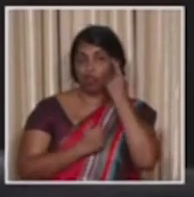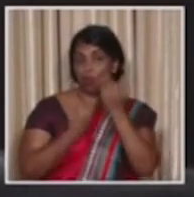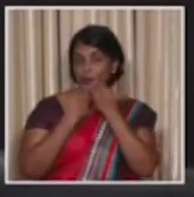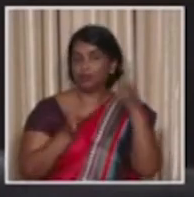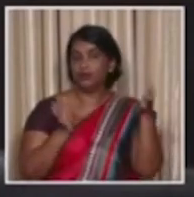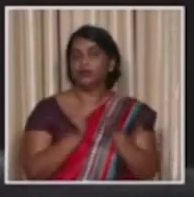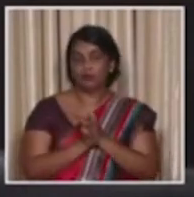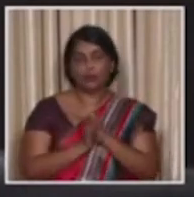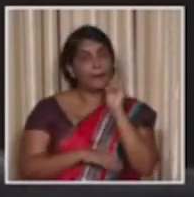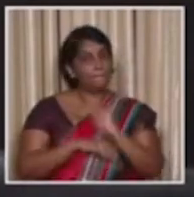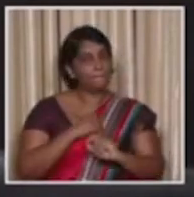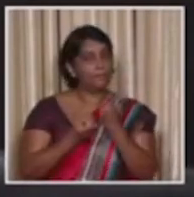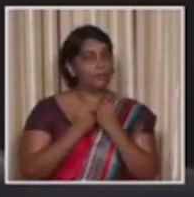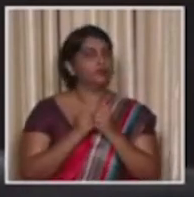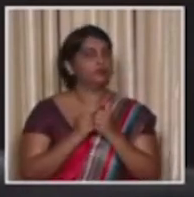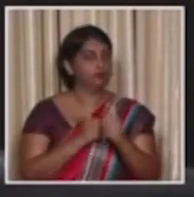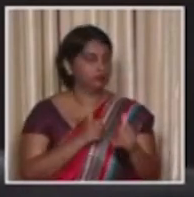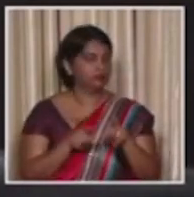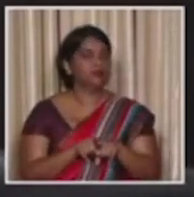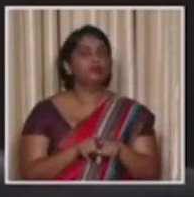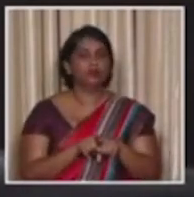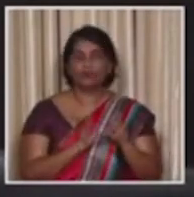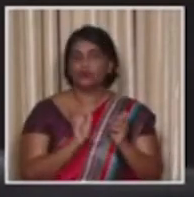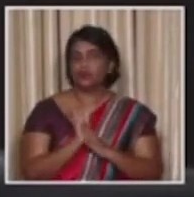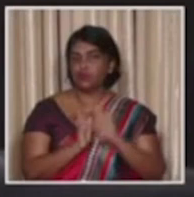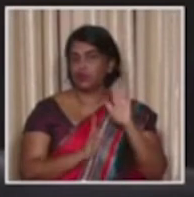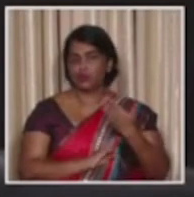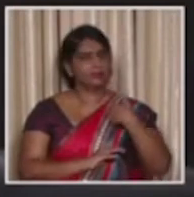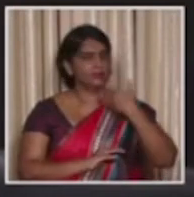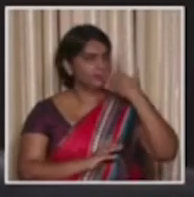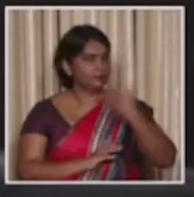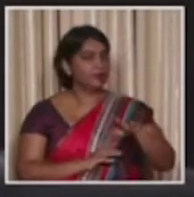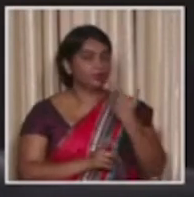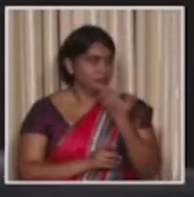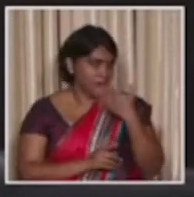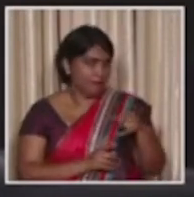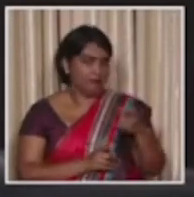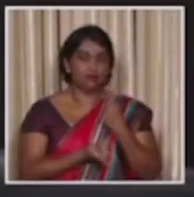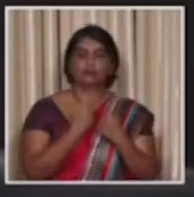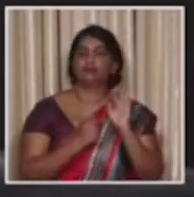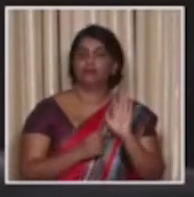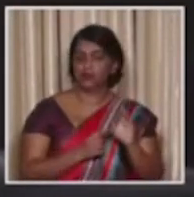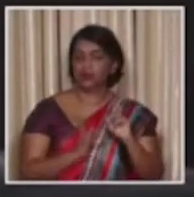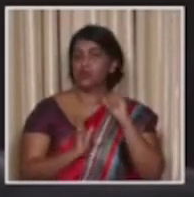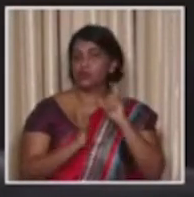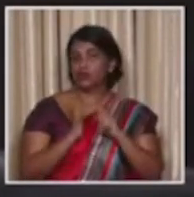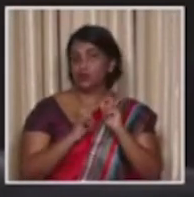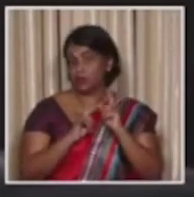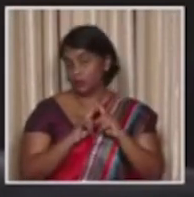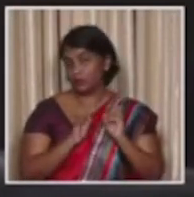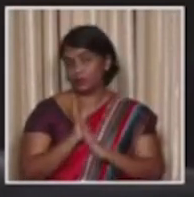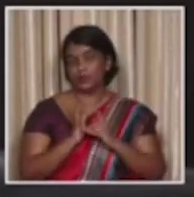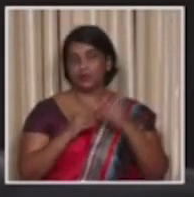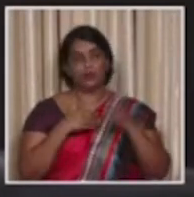ලද සැලසුම ඇගීම ලක්කිරීමට තරම් කමිටුව සදු සුදුසුකම් සොයා බලන ලෙසයි. කෝප් කමිටුවේ නිර්දේශ ඇමුණුම